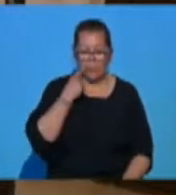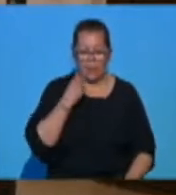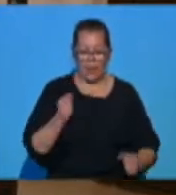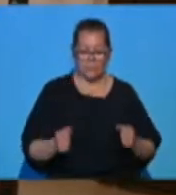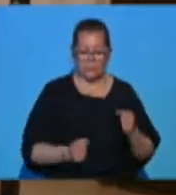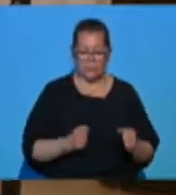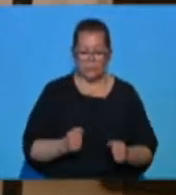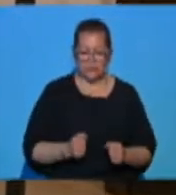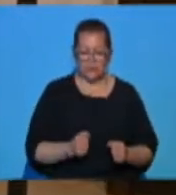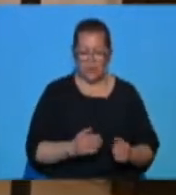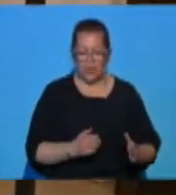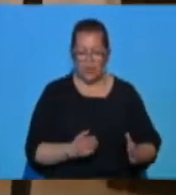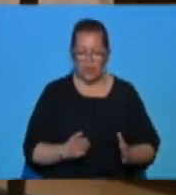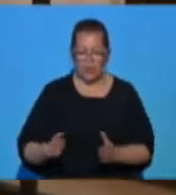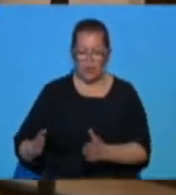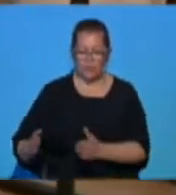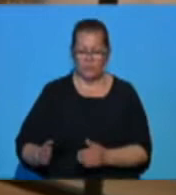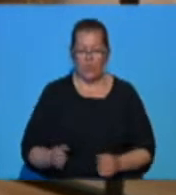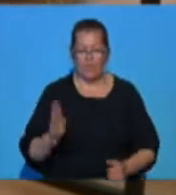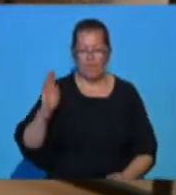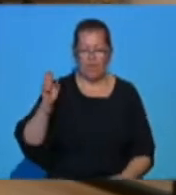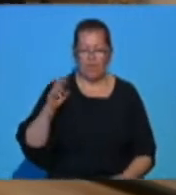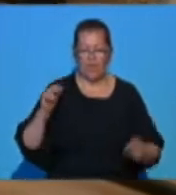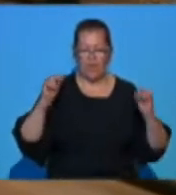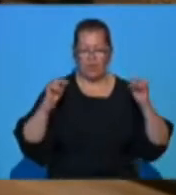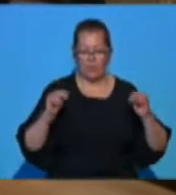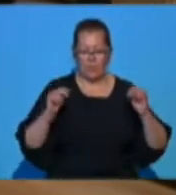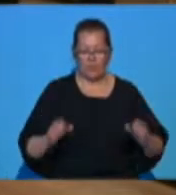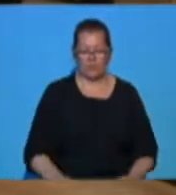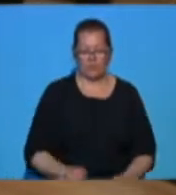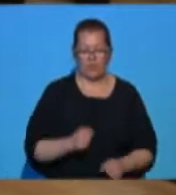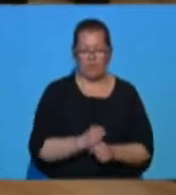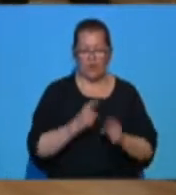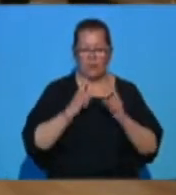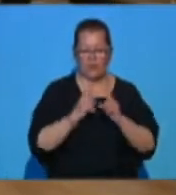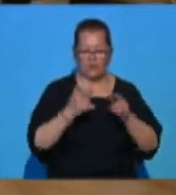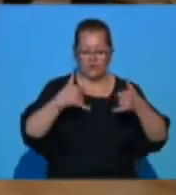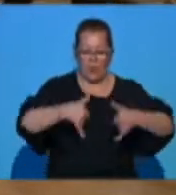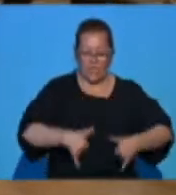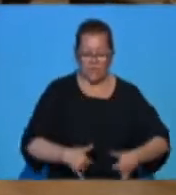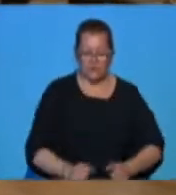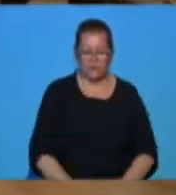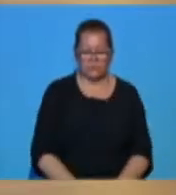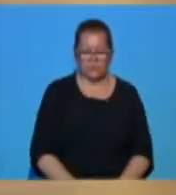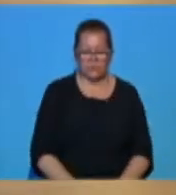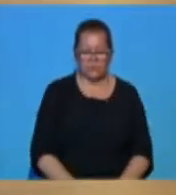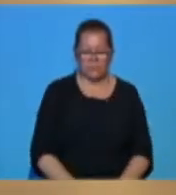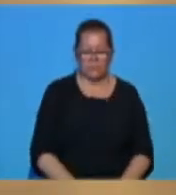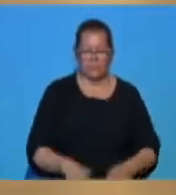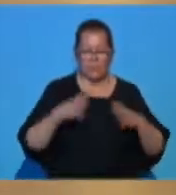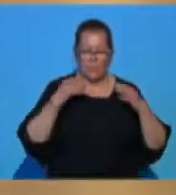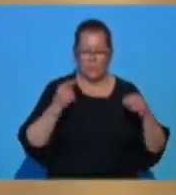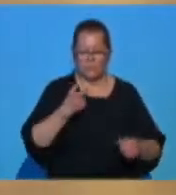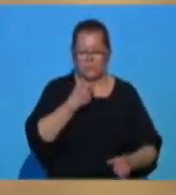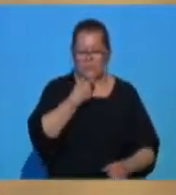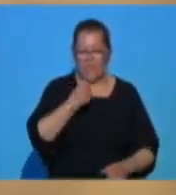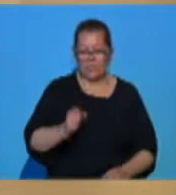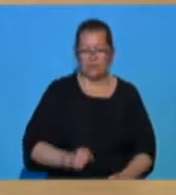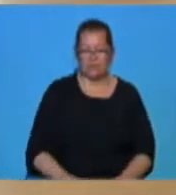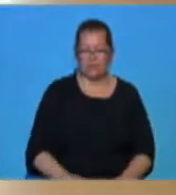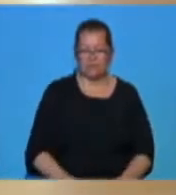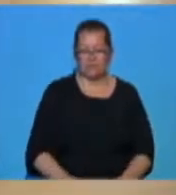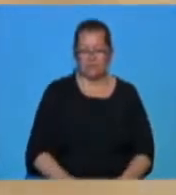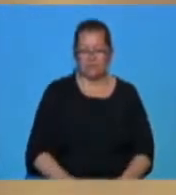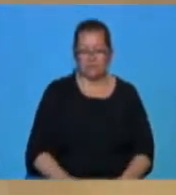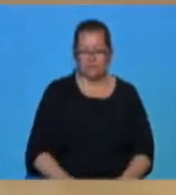plăcut și am continuat să dansez. Profesorii care asigură pregătirea educațională a cursanților au îndelungată experiență în domeniul artistic